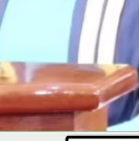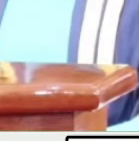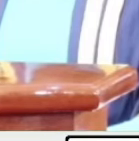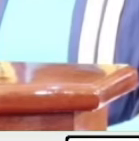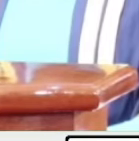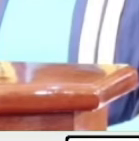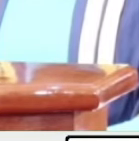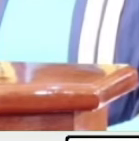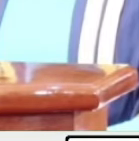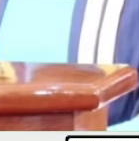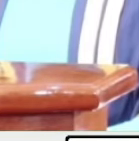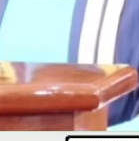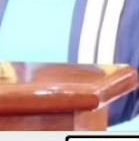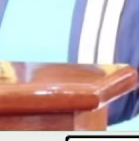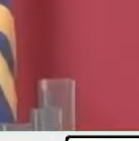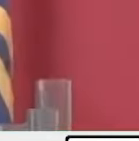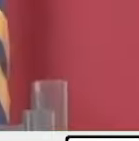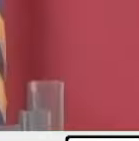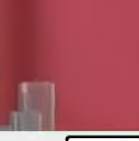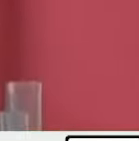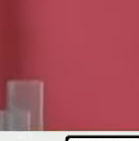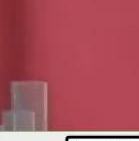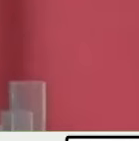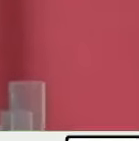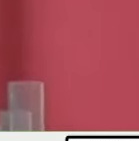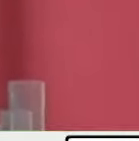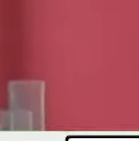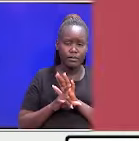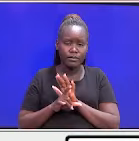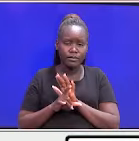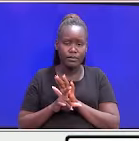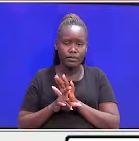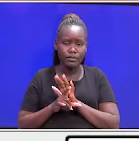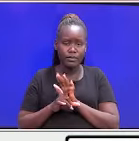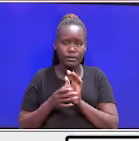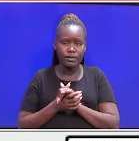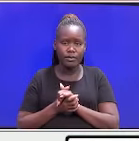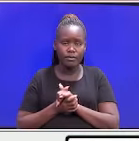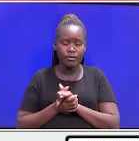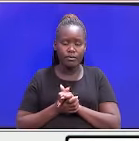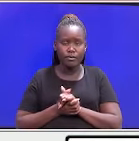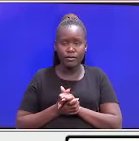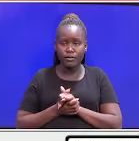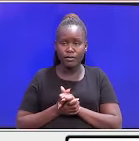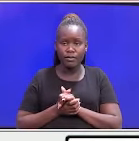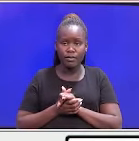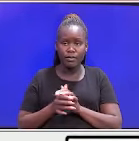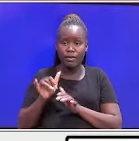impunity as though he is above the law. Given notice of this motion, I confirm to this house that it's